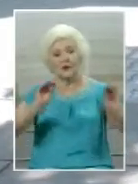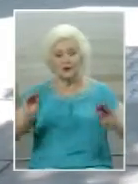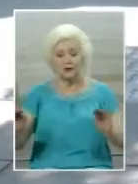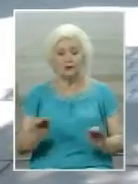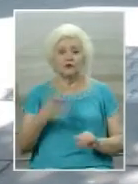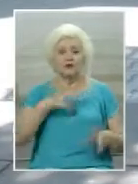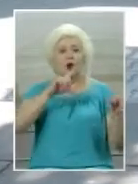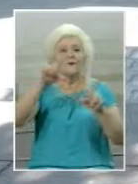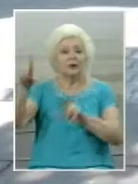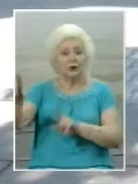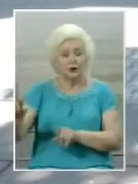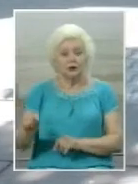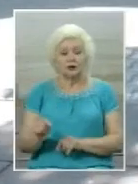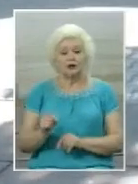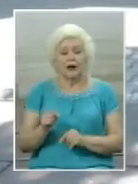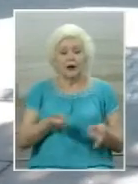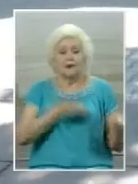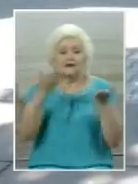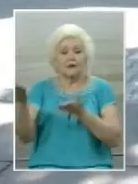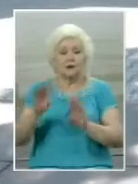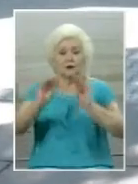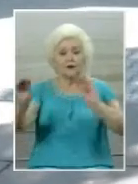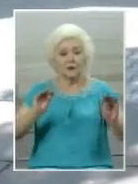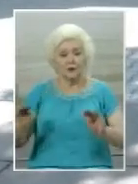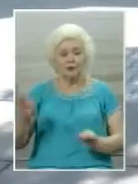і виїжджаємо з пересувними